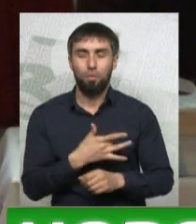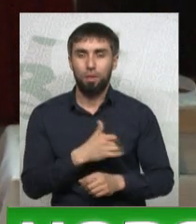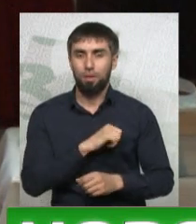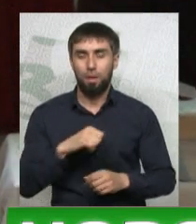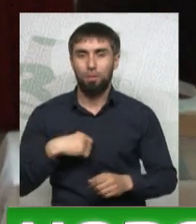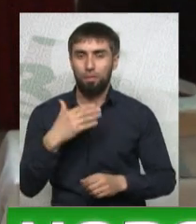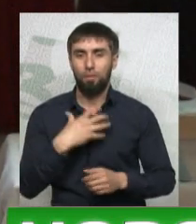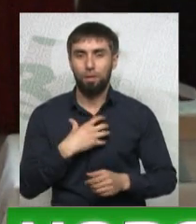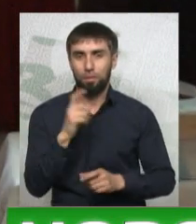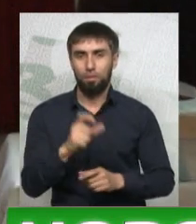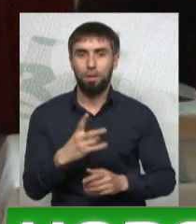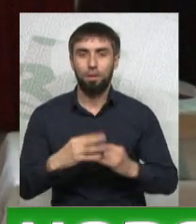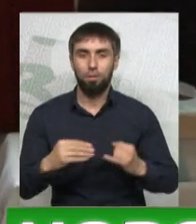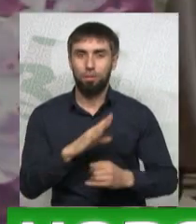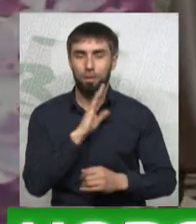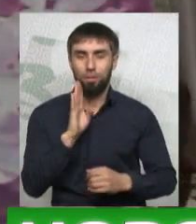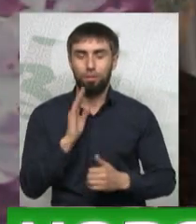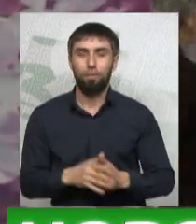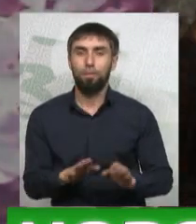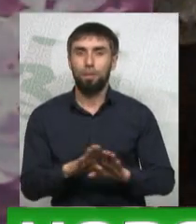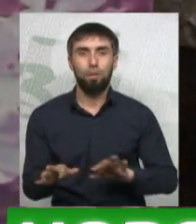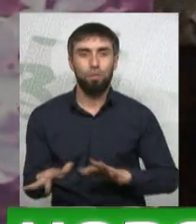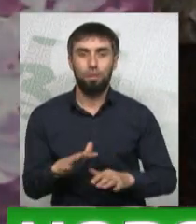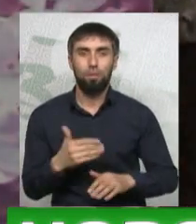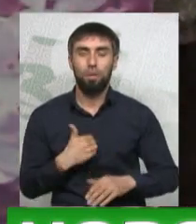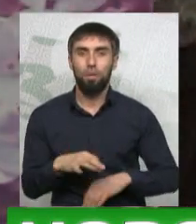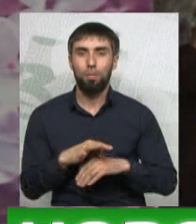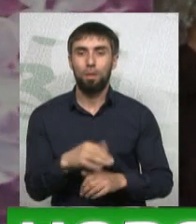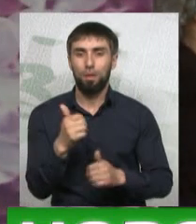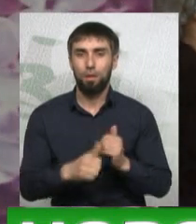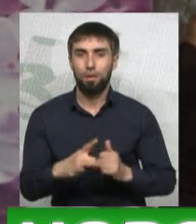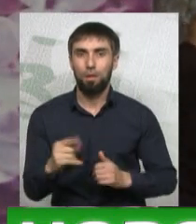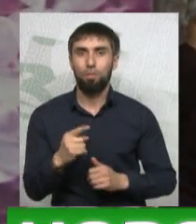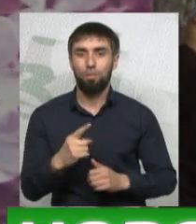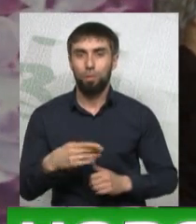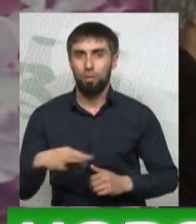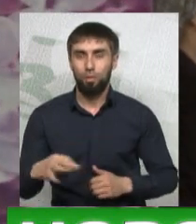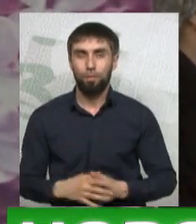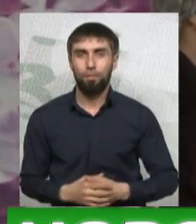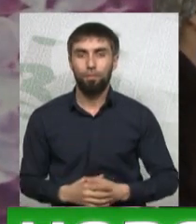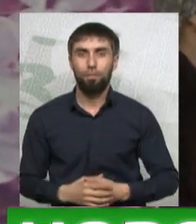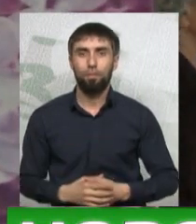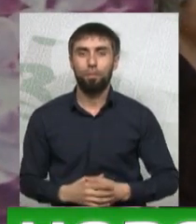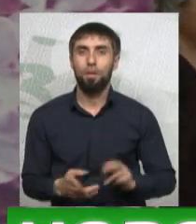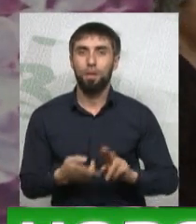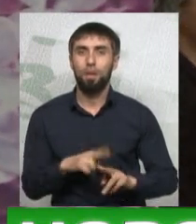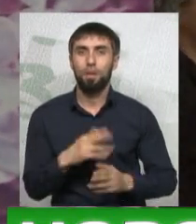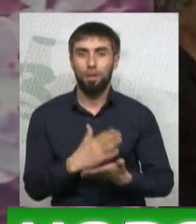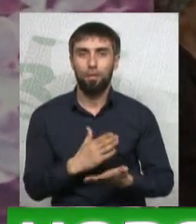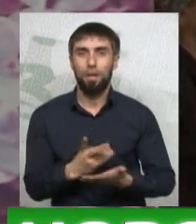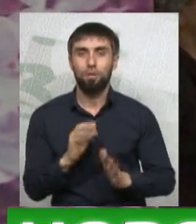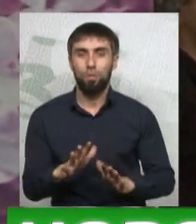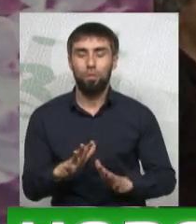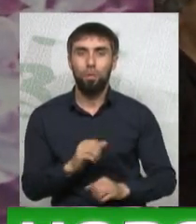самому важному человеку на земле – маме. Подобные мероприятия мы проводим регулярно. Почему? Потому что это является не